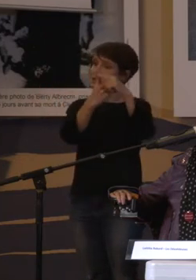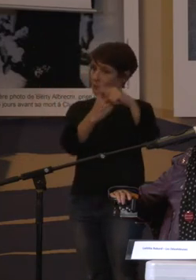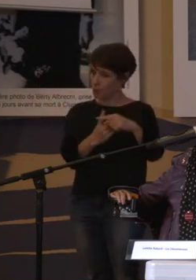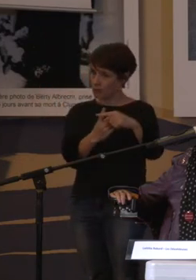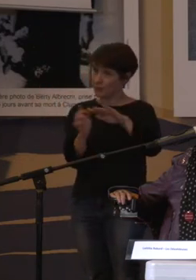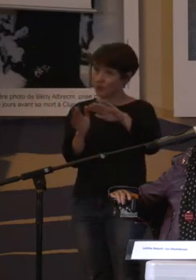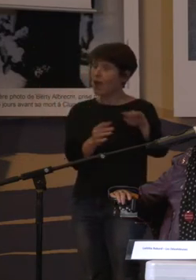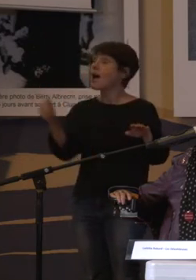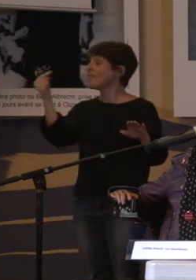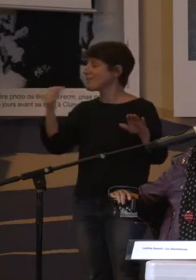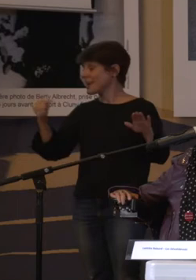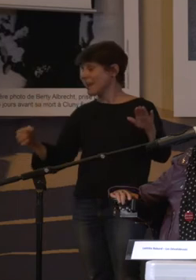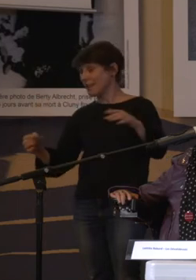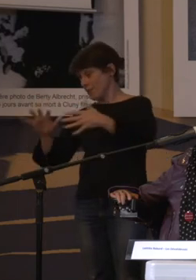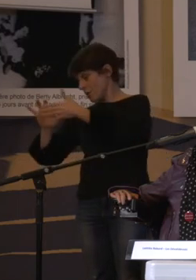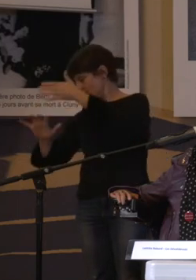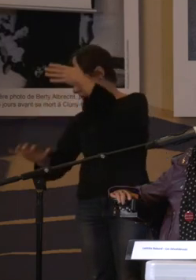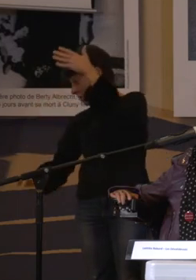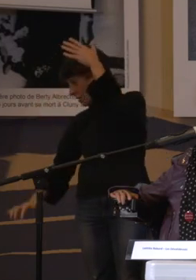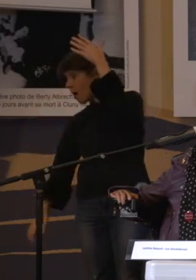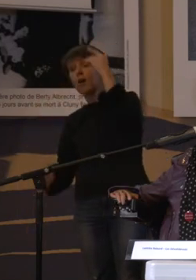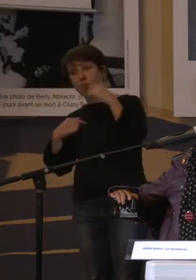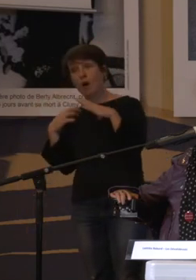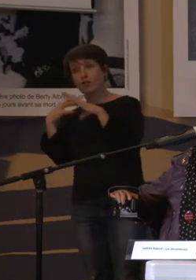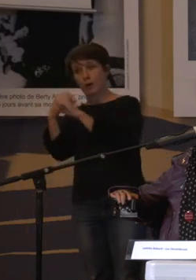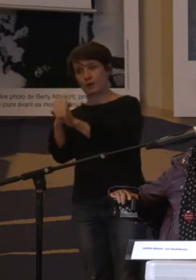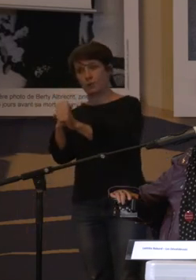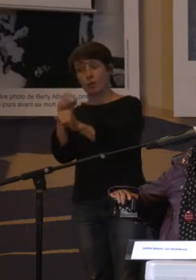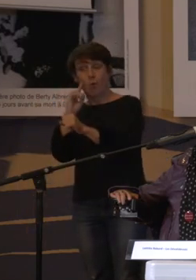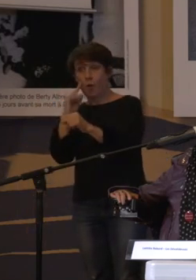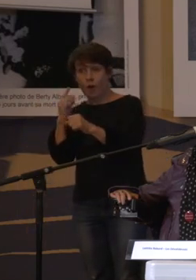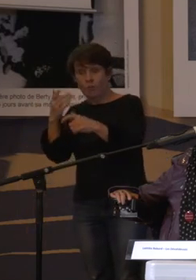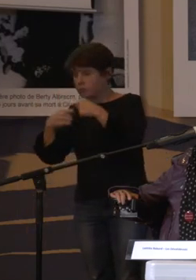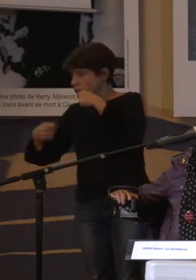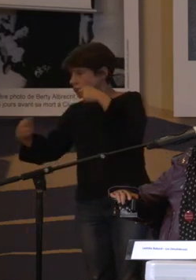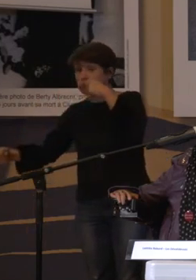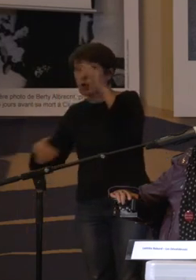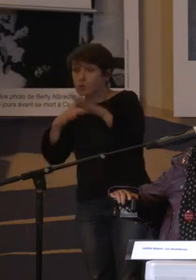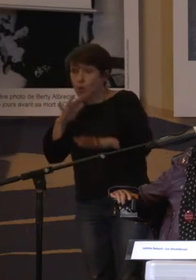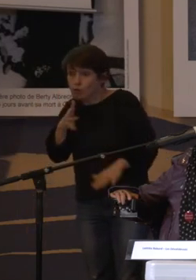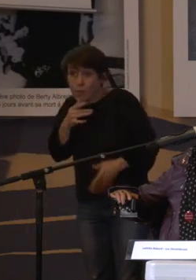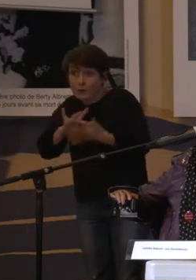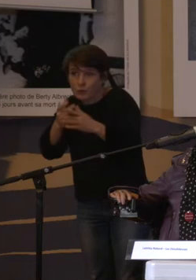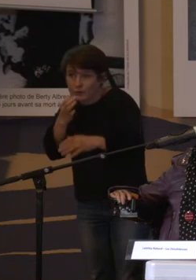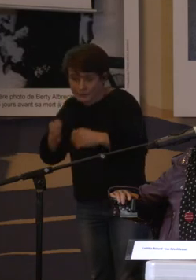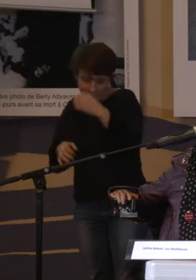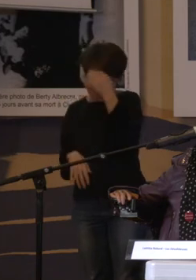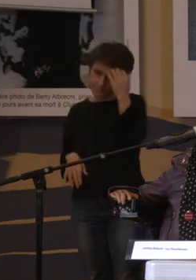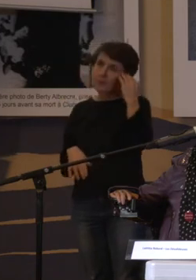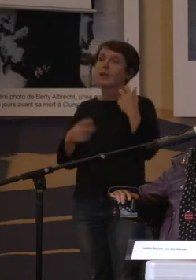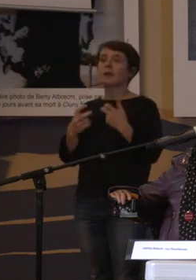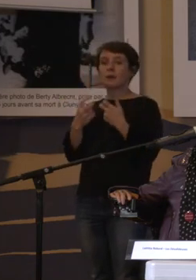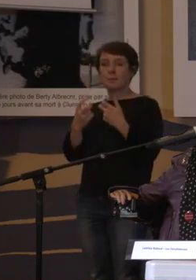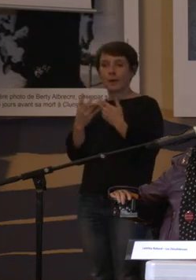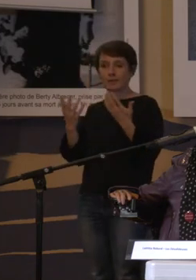et recommandations. Et je vous assure, je ne vais faire que résumer parce que sinon, ce serait trop long. Il y a la question de